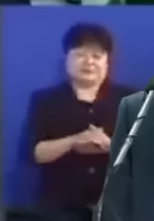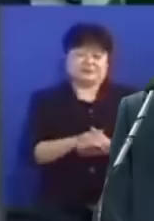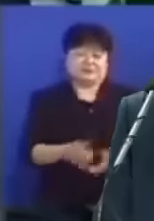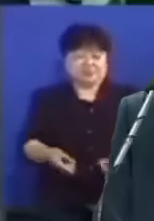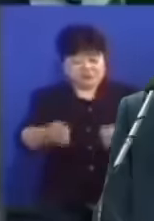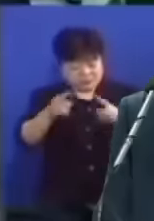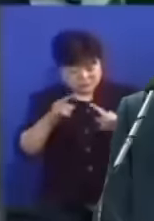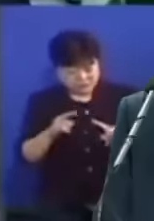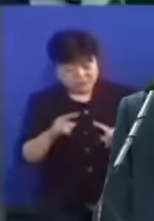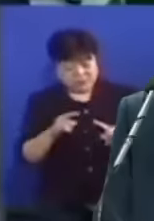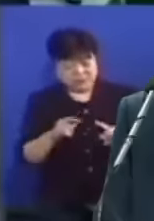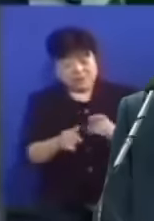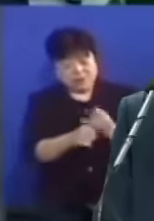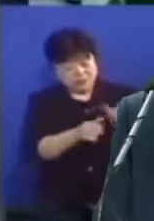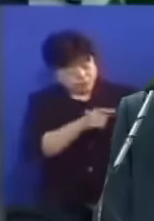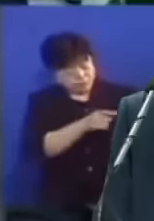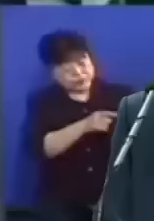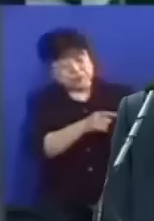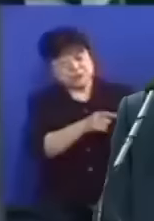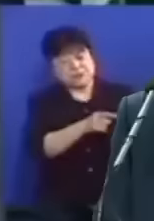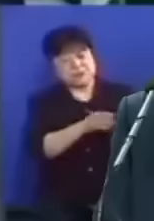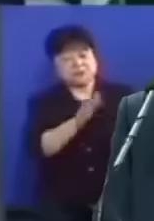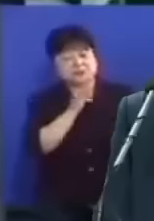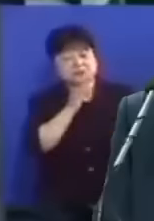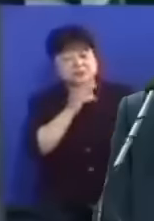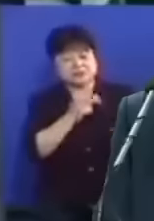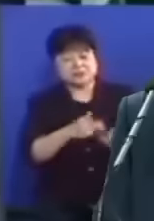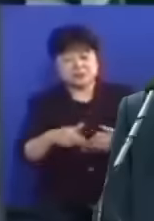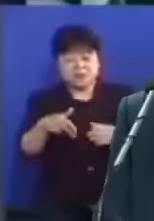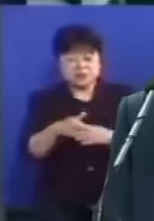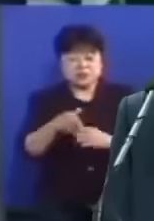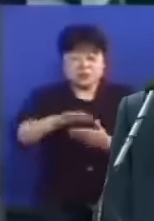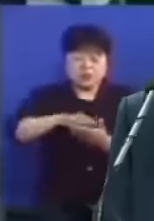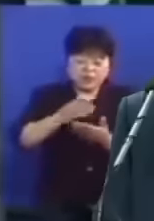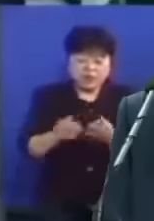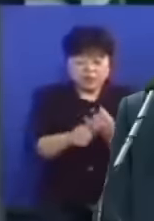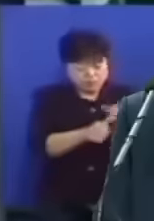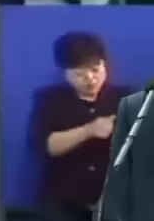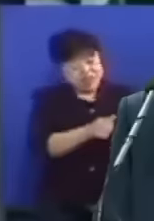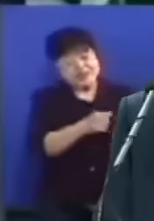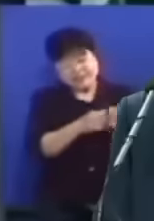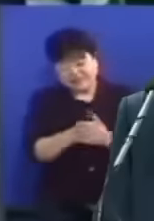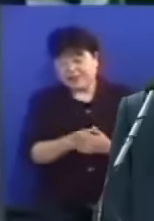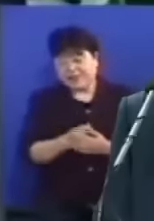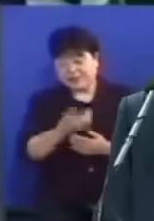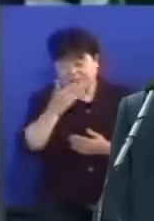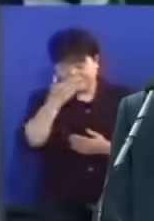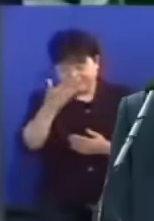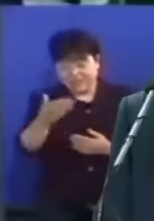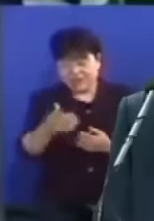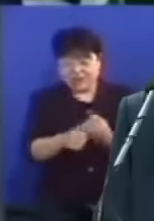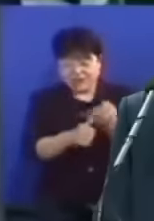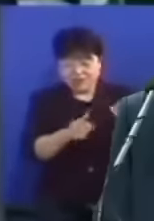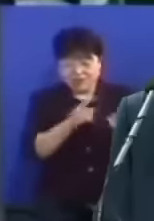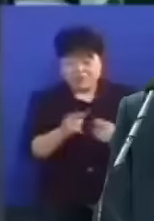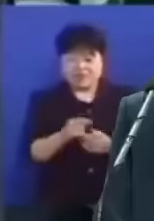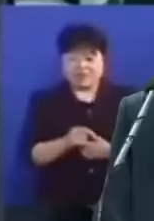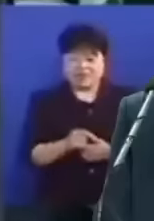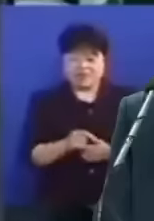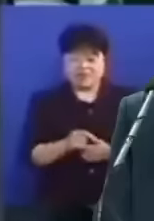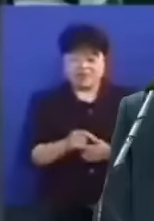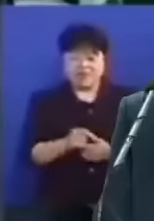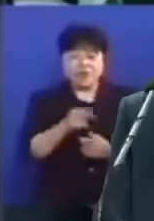들어왔습니다. 참 마틴 루터는 종교개혁을 할 때 자기 마누라 덕분에 했어요. 사람들이 그 부인 말은 안 하고